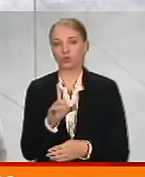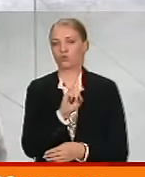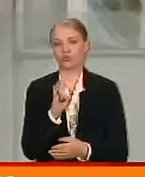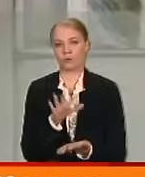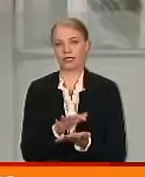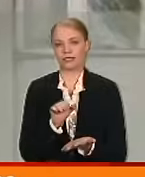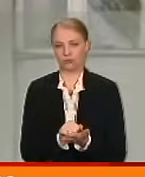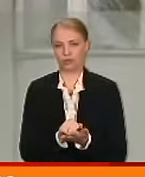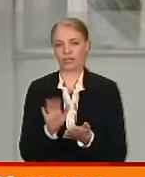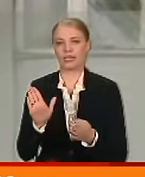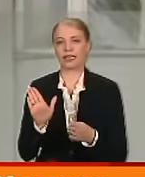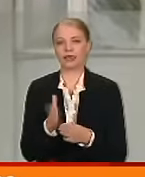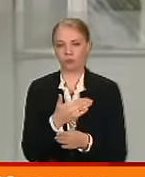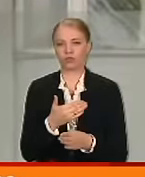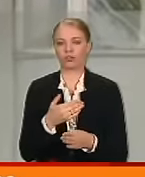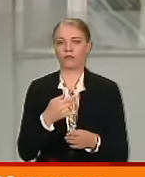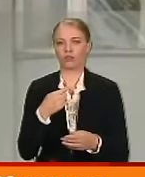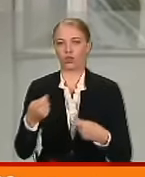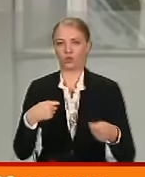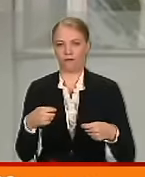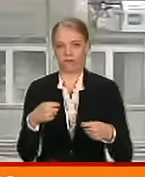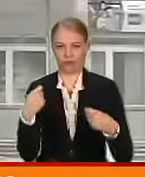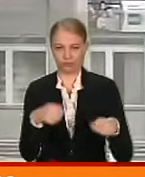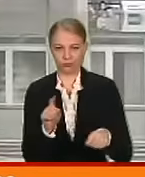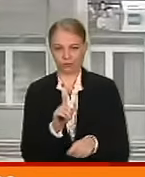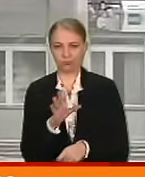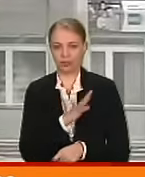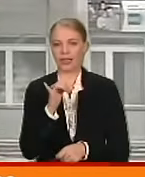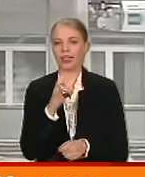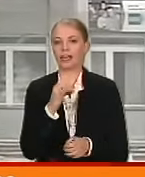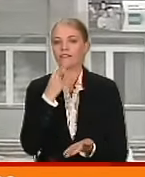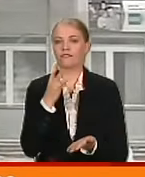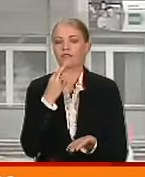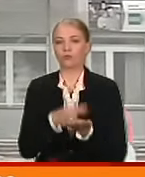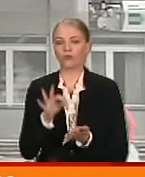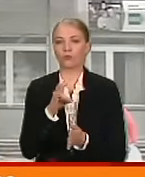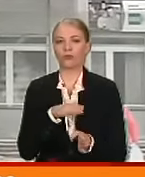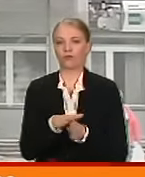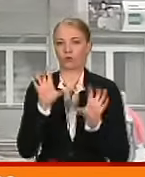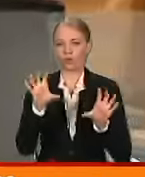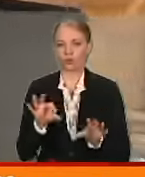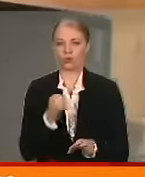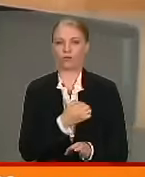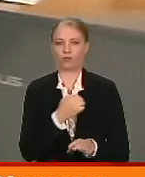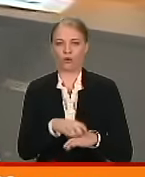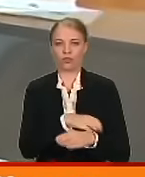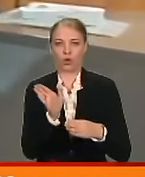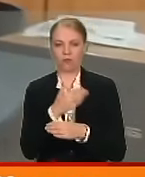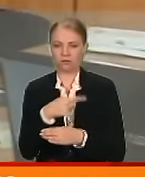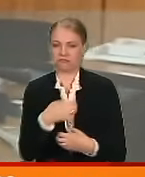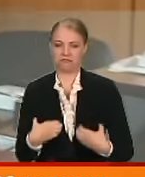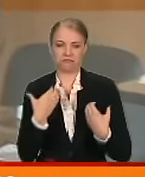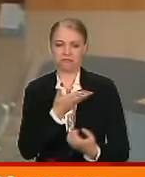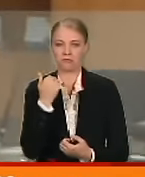не зіпсувати демонтажем товарного вигляду. І відповідальність за невиконання закону про декомунізацію Олега Бондаренка не